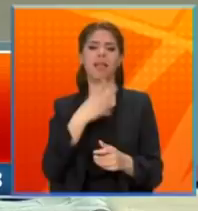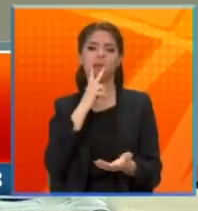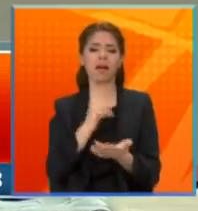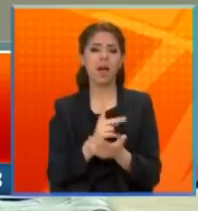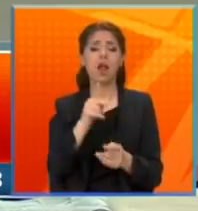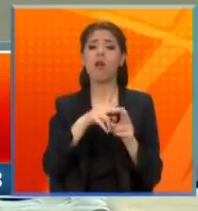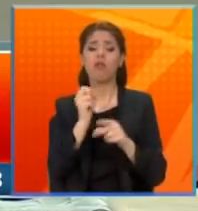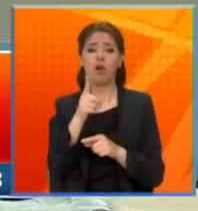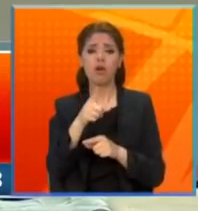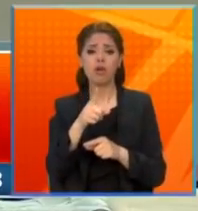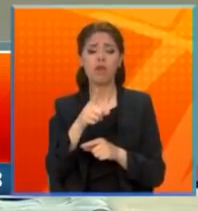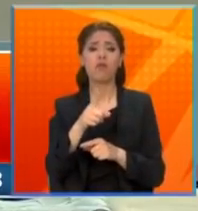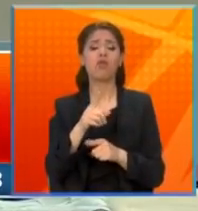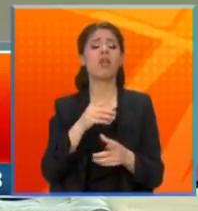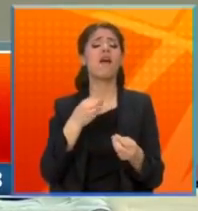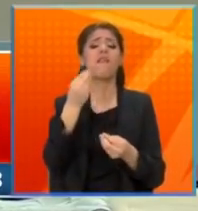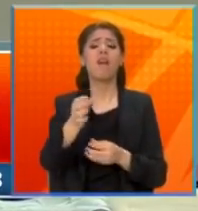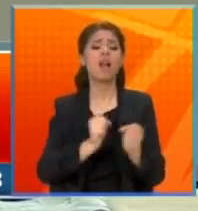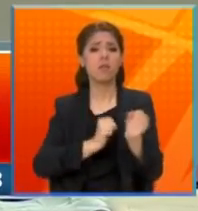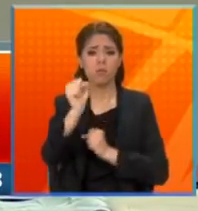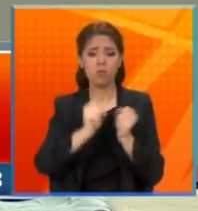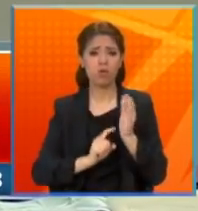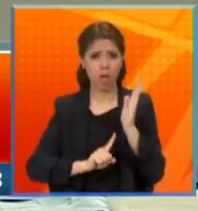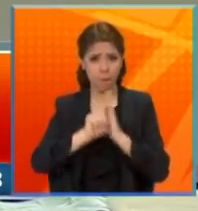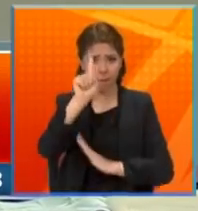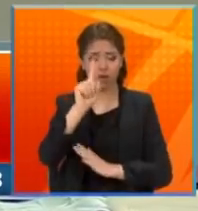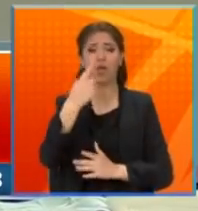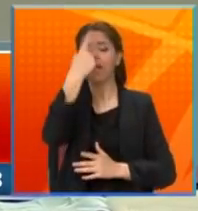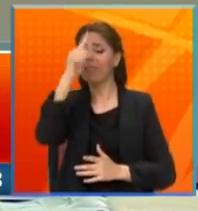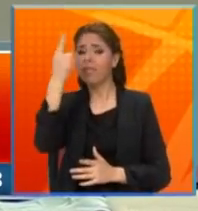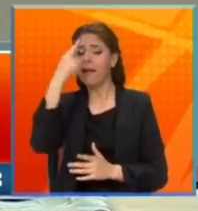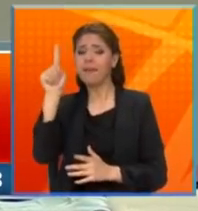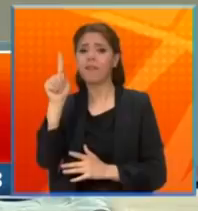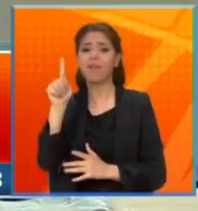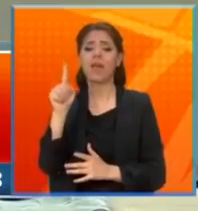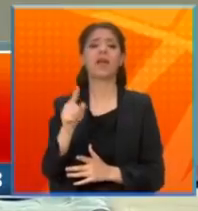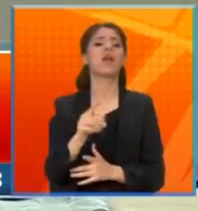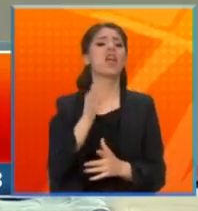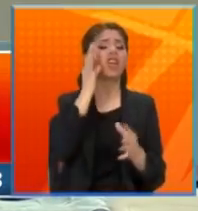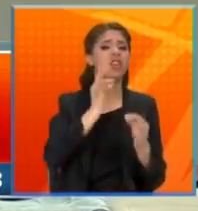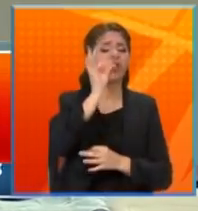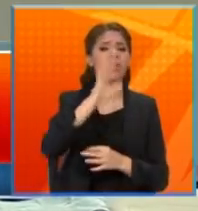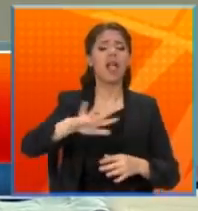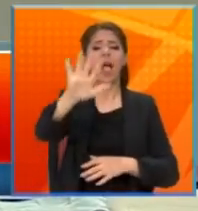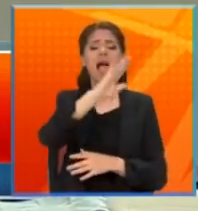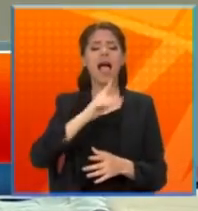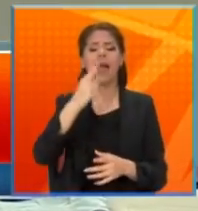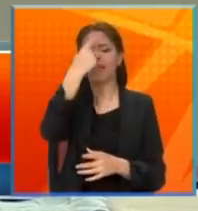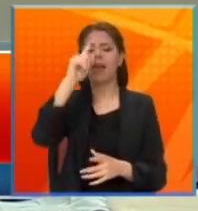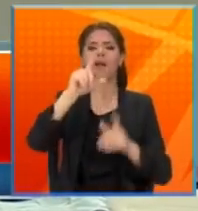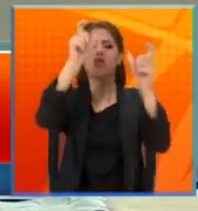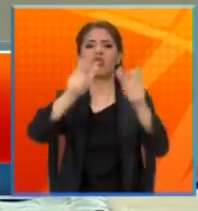Koronavirüse karşı verdiğimiz mücadelenin başarısı tek tek bireylere, tek tek her birimize